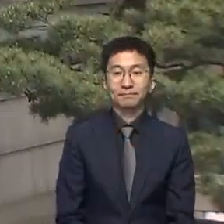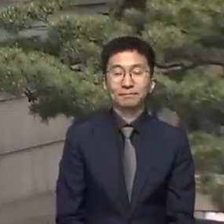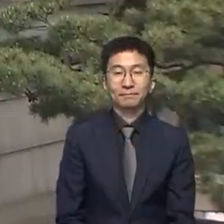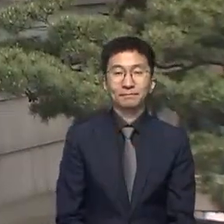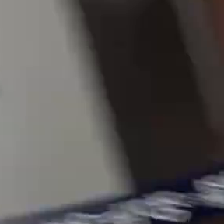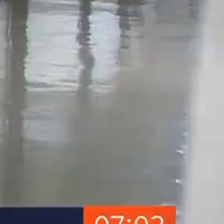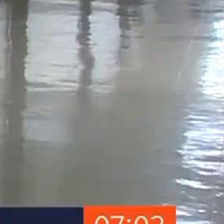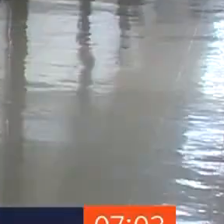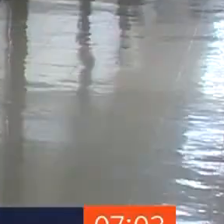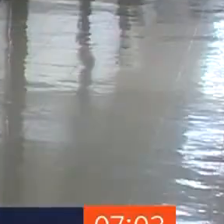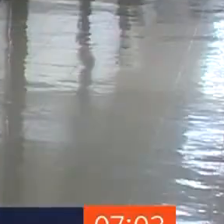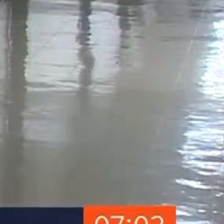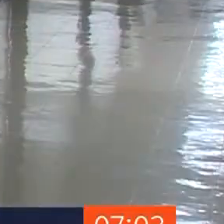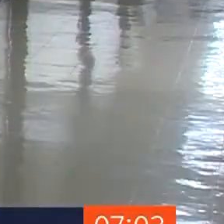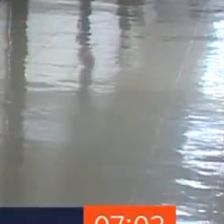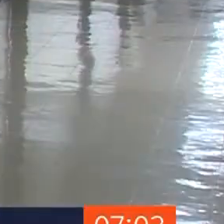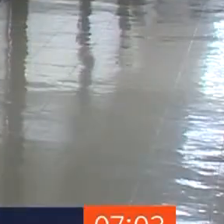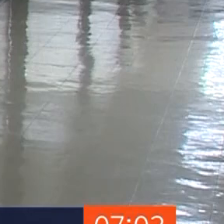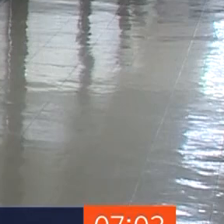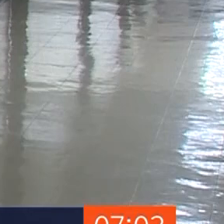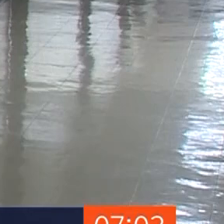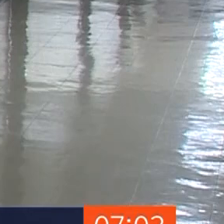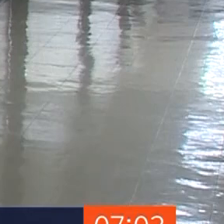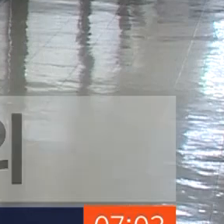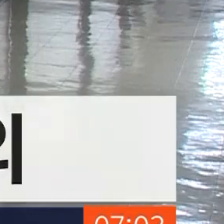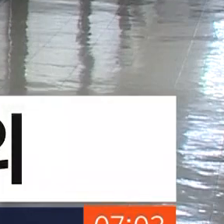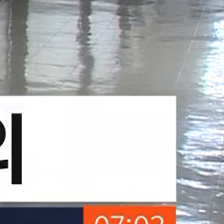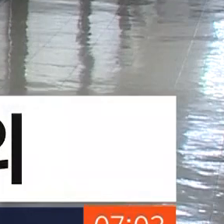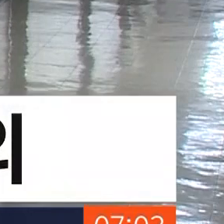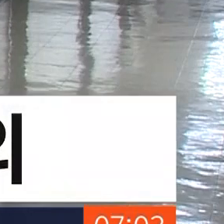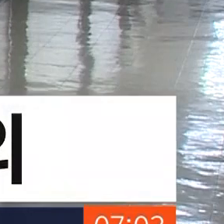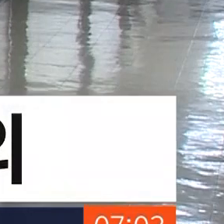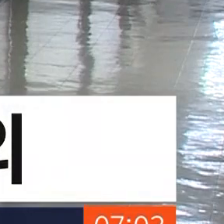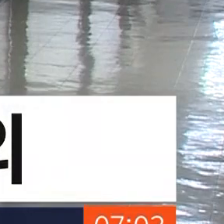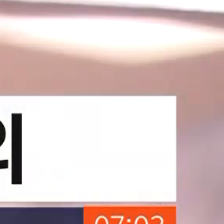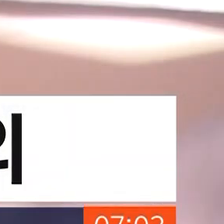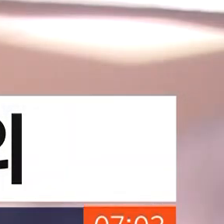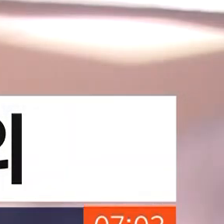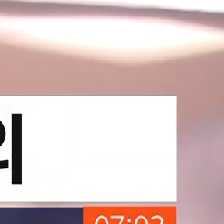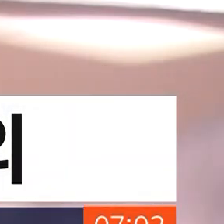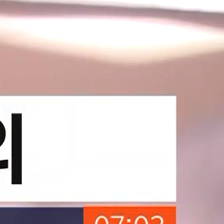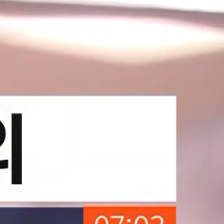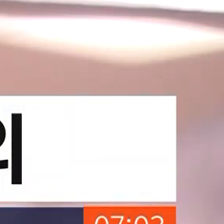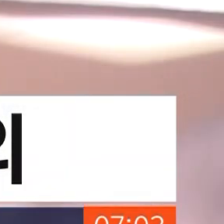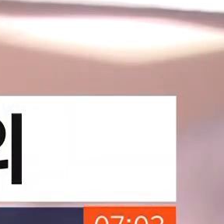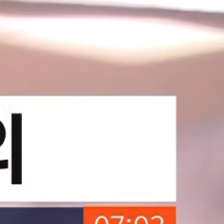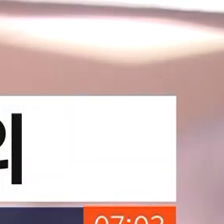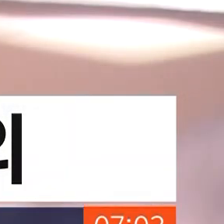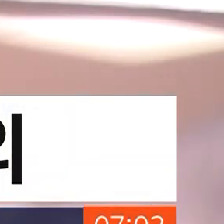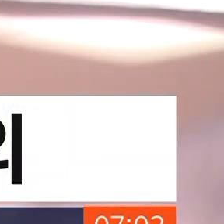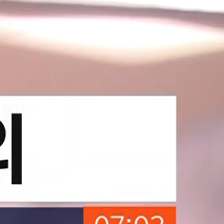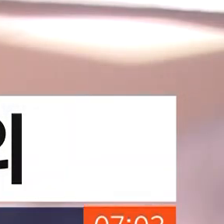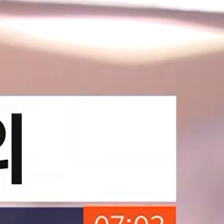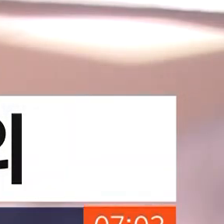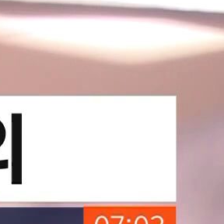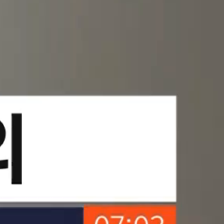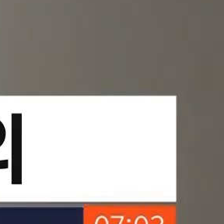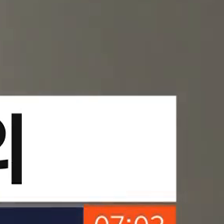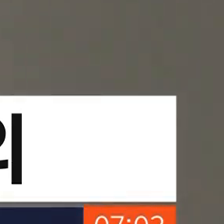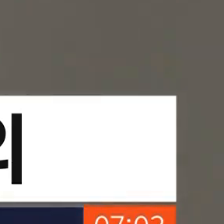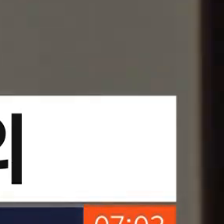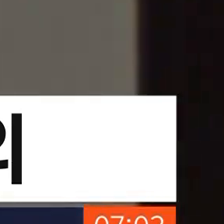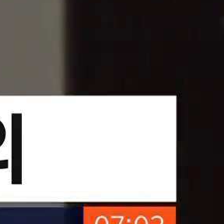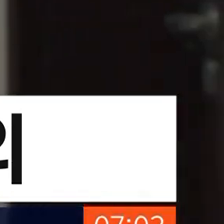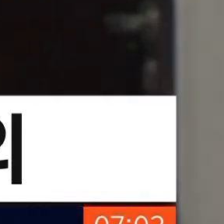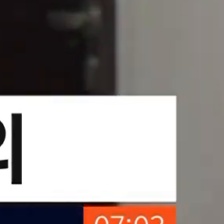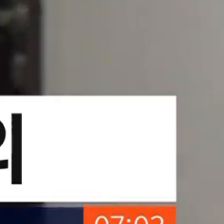권란입니다. 어젯밤 9시 반쯤 열린 국회 법사위 제1소위원회는 이른바 검수완박 법안에 대한